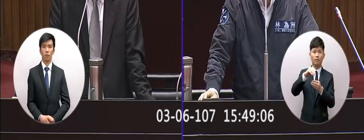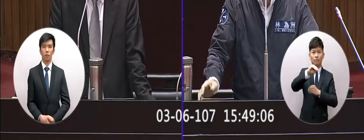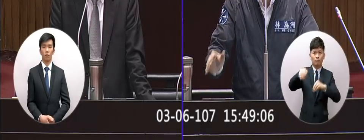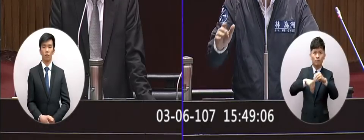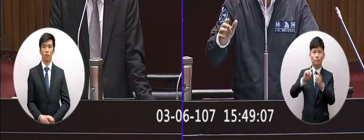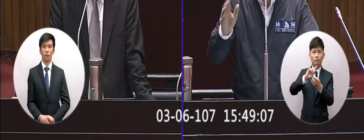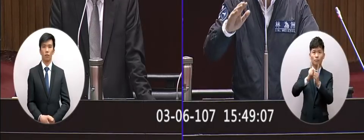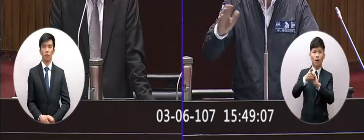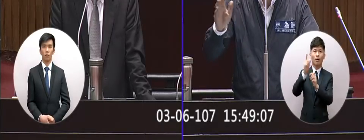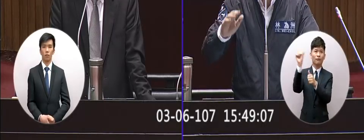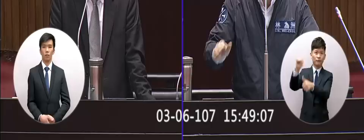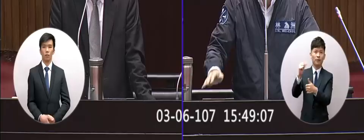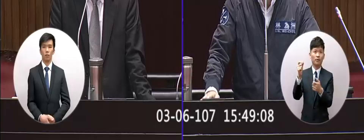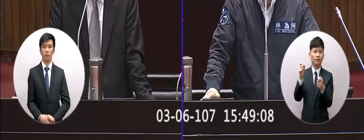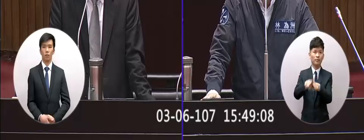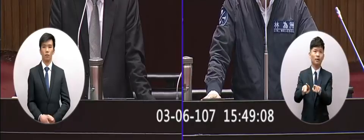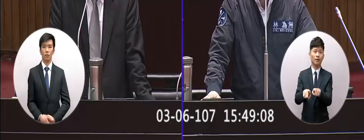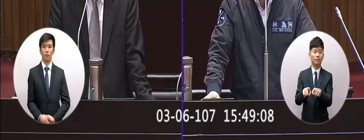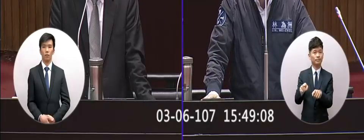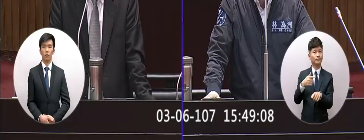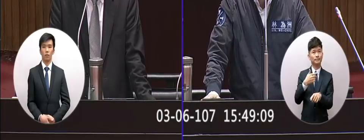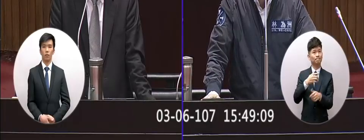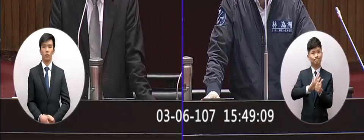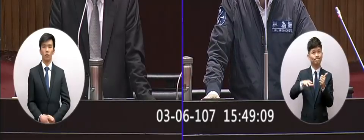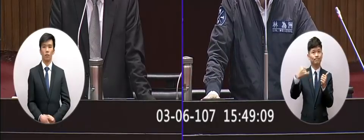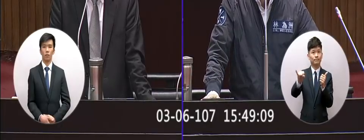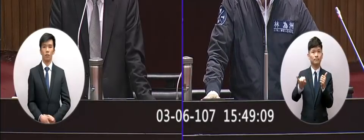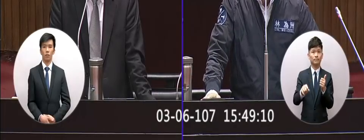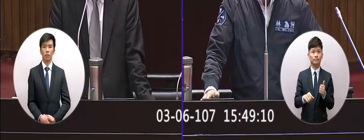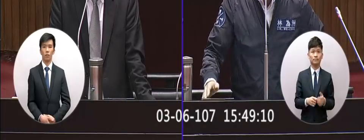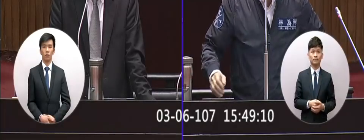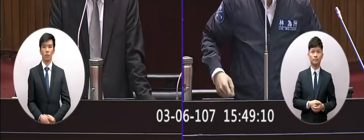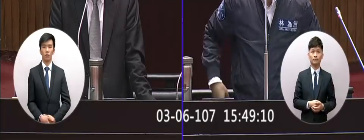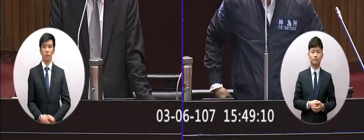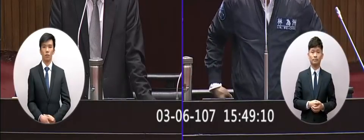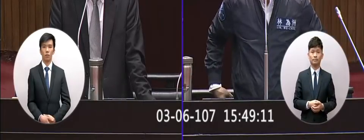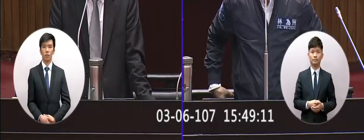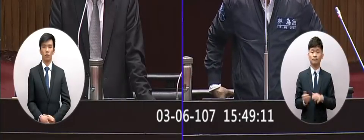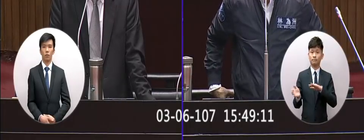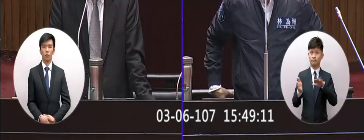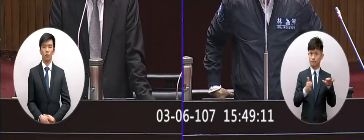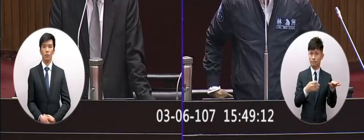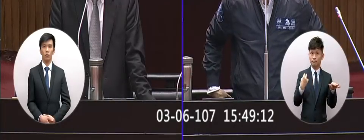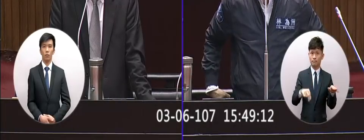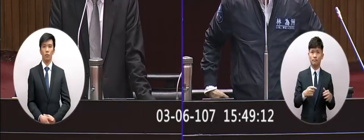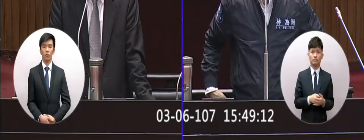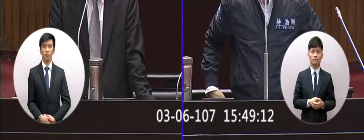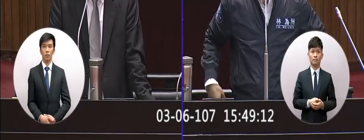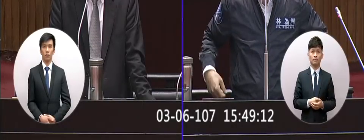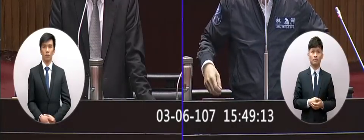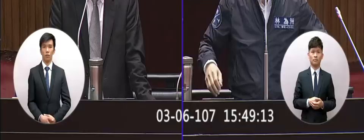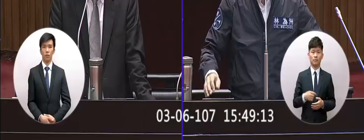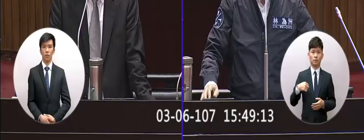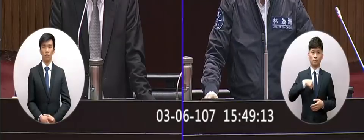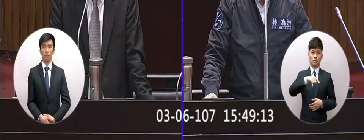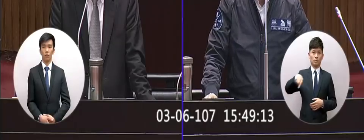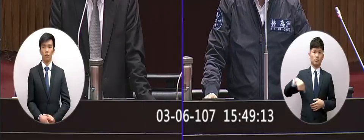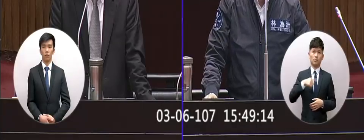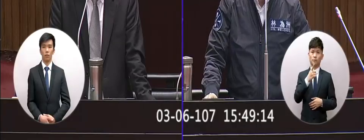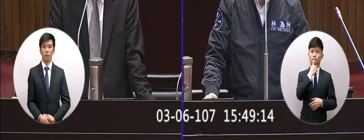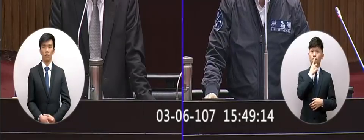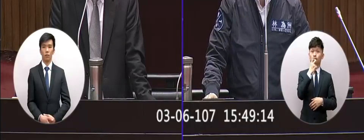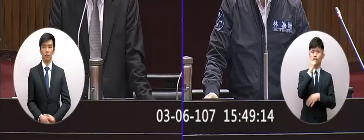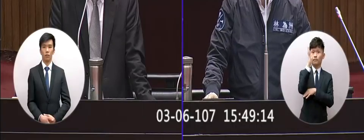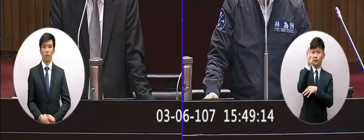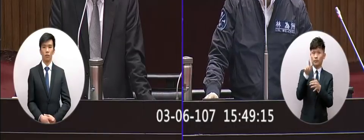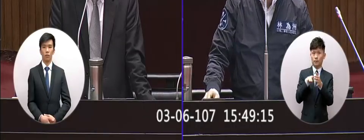那我想哦，这个会有很不利的影响哦。那当然了，我们是非直辖市，所